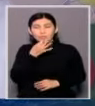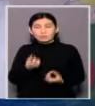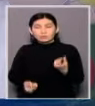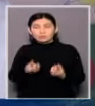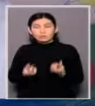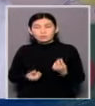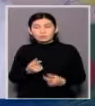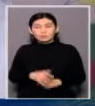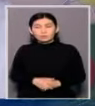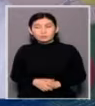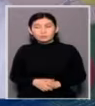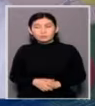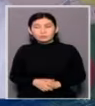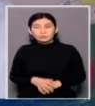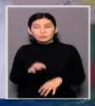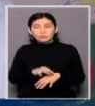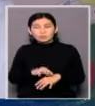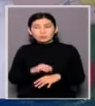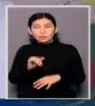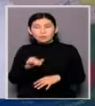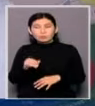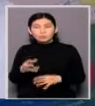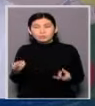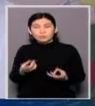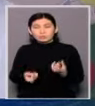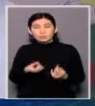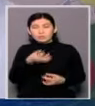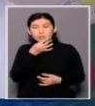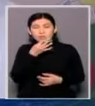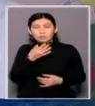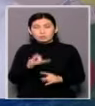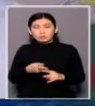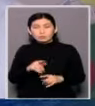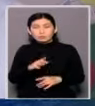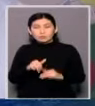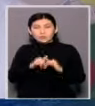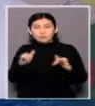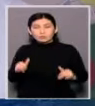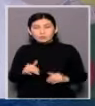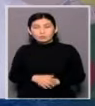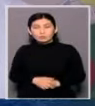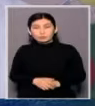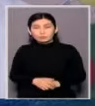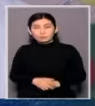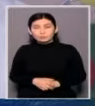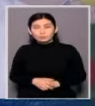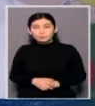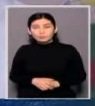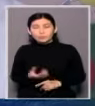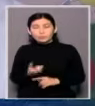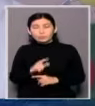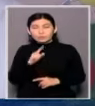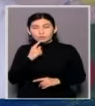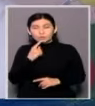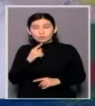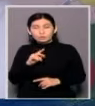выявление болезни аутизма надо выявлять в ранном стадии ребенка развития. Подается очень трудно